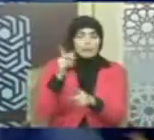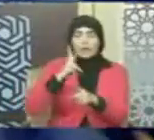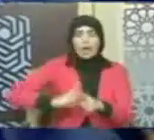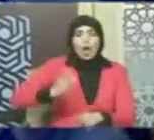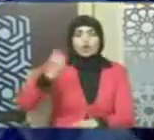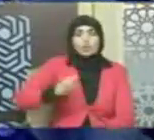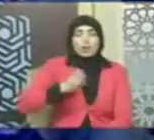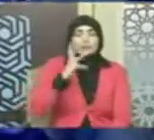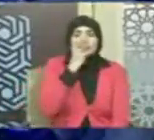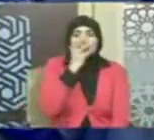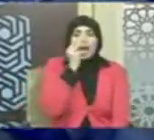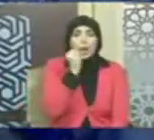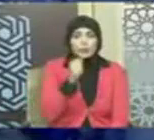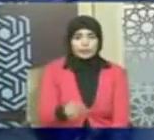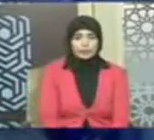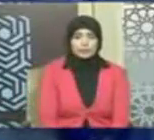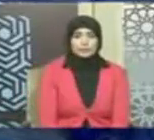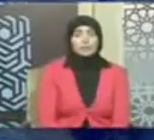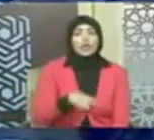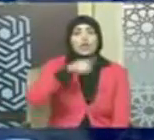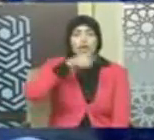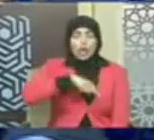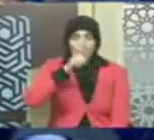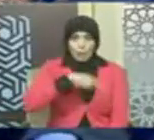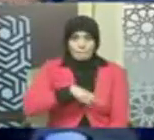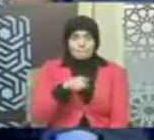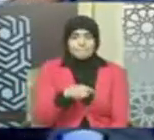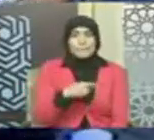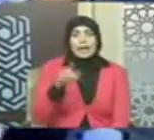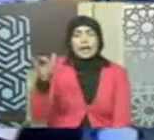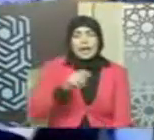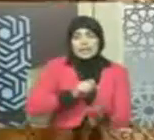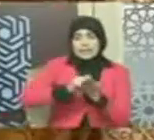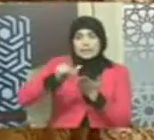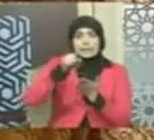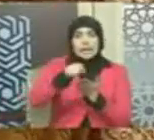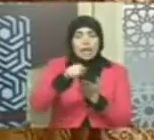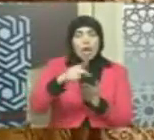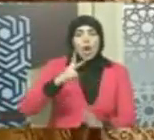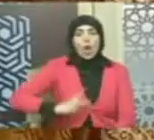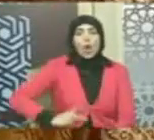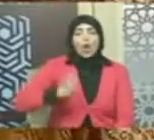أرسل النبي صلى الله عليه وسلم سيدنا عثمان إلى أهل مكة